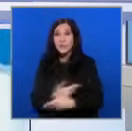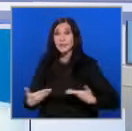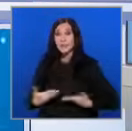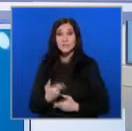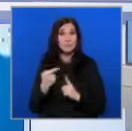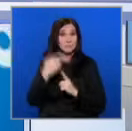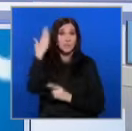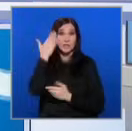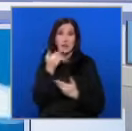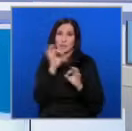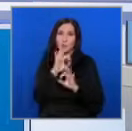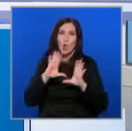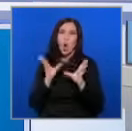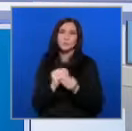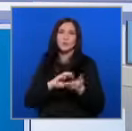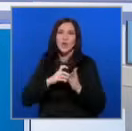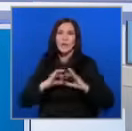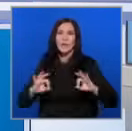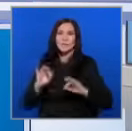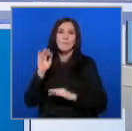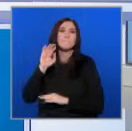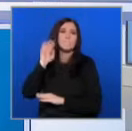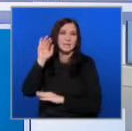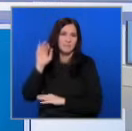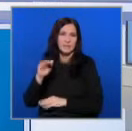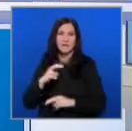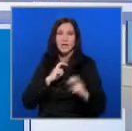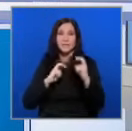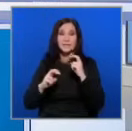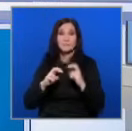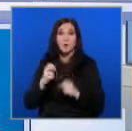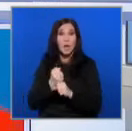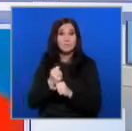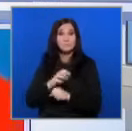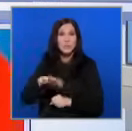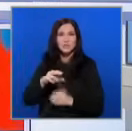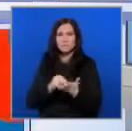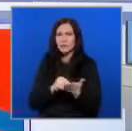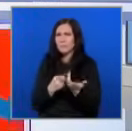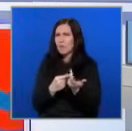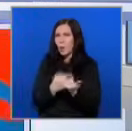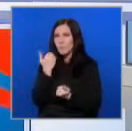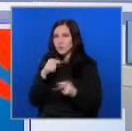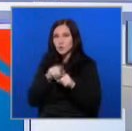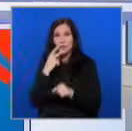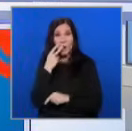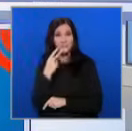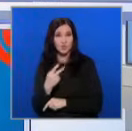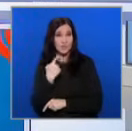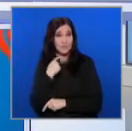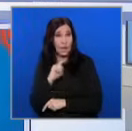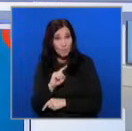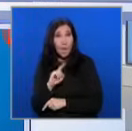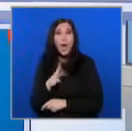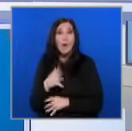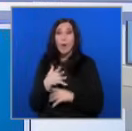към страната ни няма нищо общо с шенгенската перспектива. Транспортният бранш пресмята някои ползи, но също вижда и загуби,